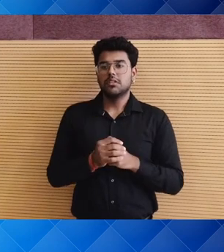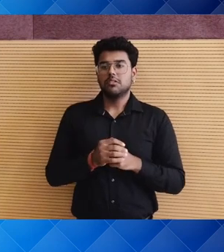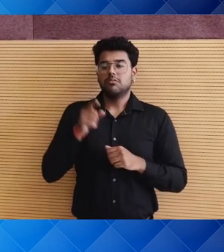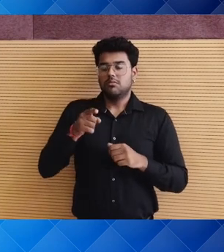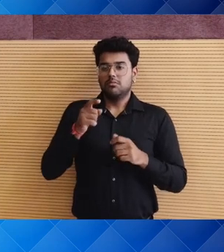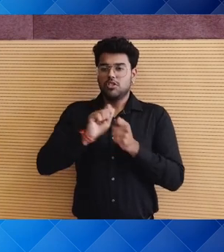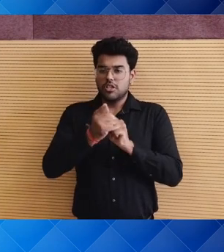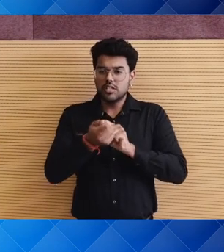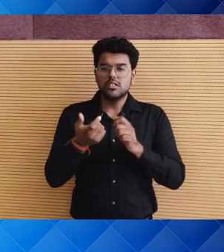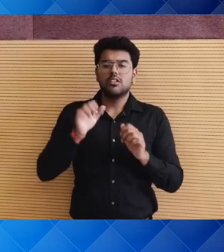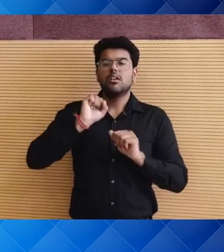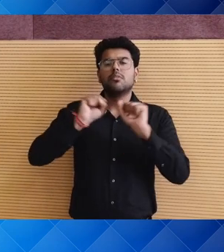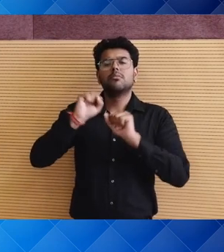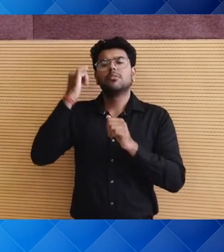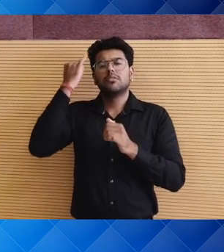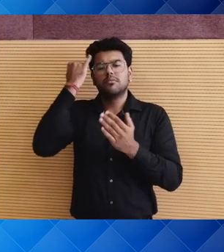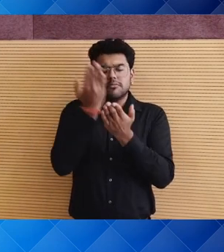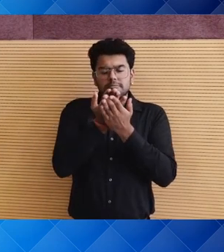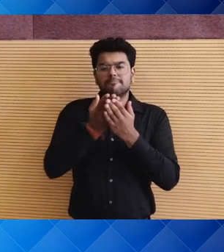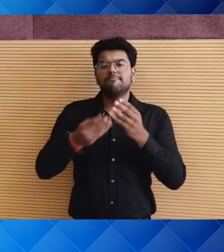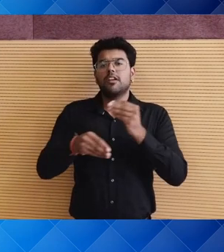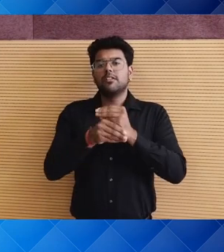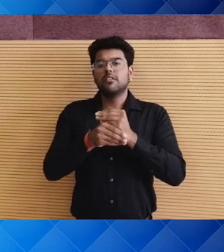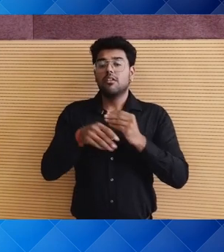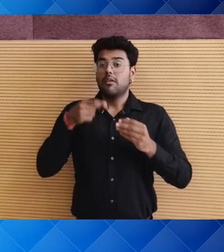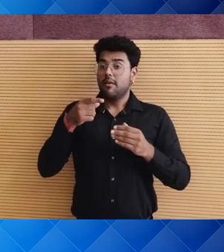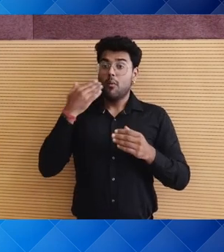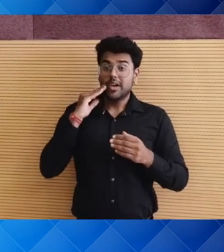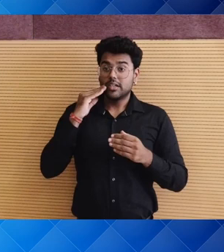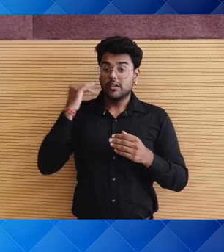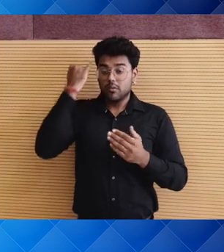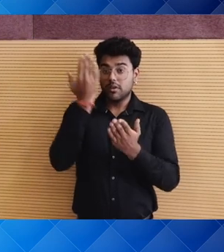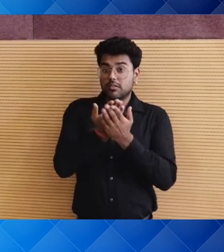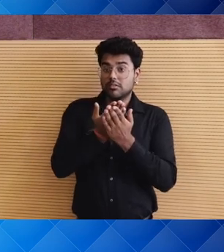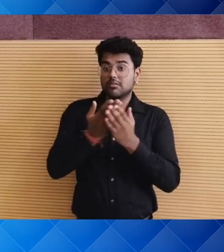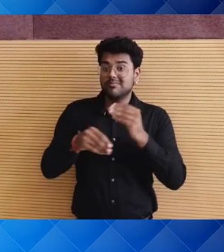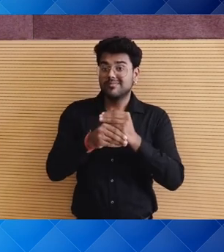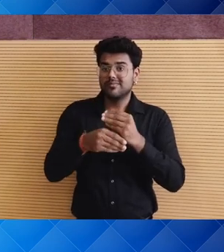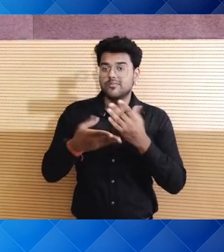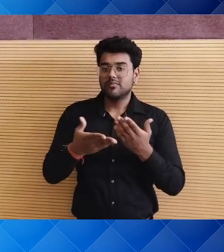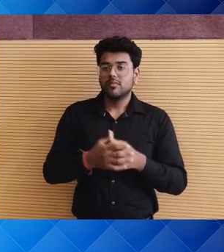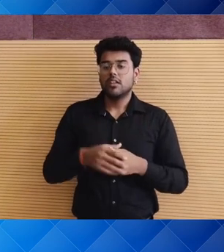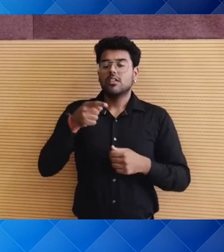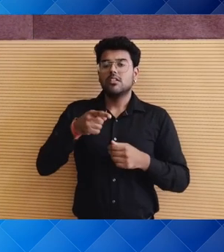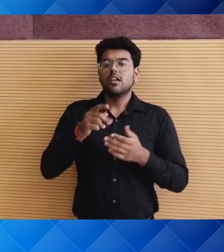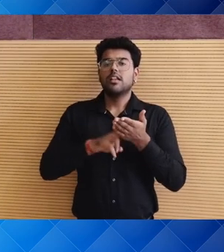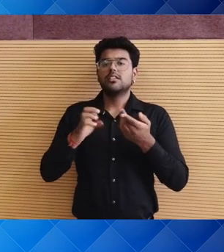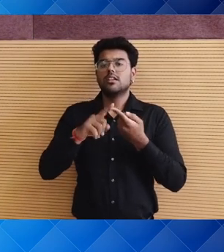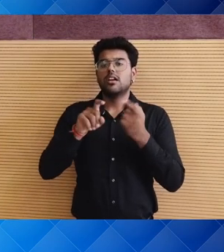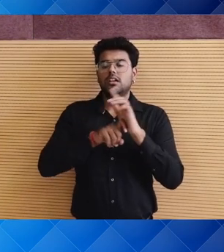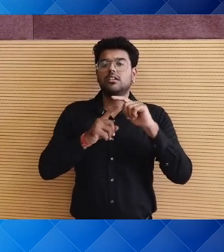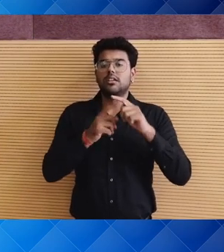मंथन करेंगे, अपने विचार देंगे, विचार लेने की भी एनसीईआरटी कुछ व्यवस्था